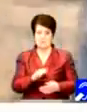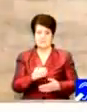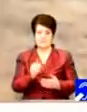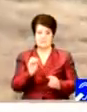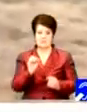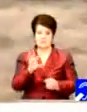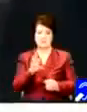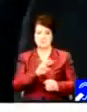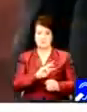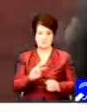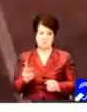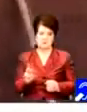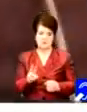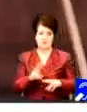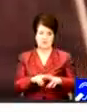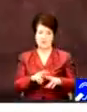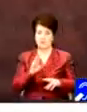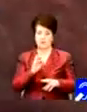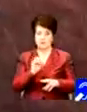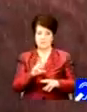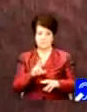la 15 ani de închisoare.